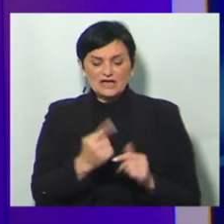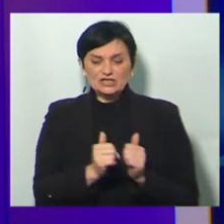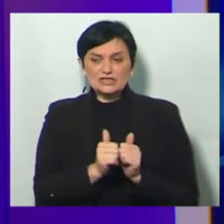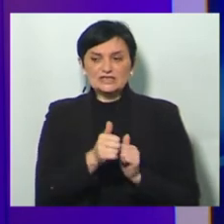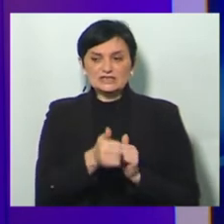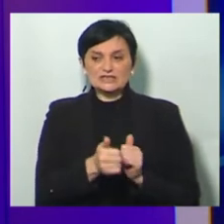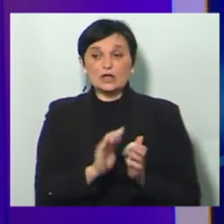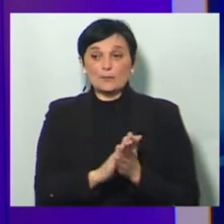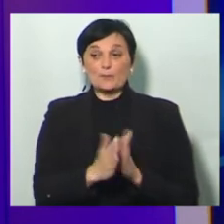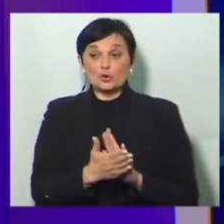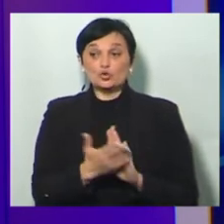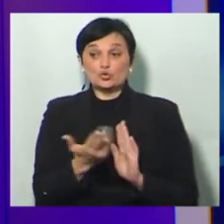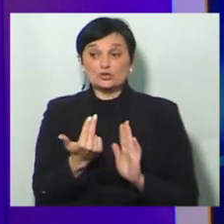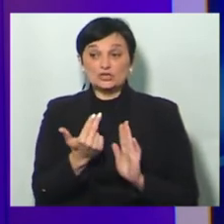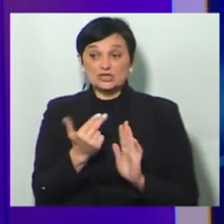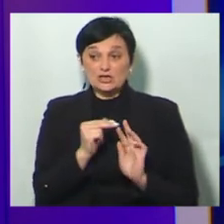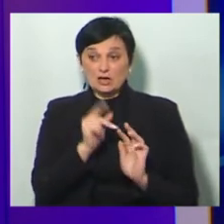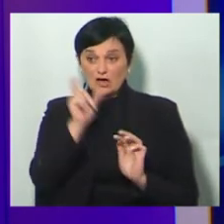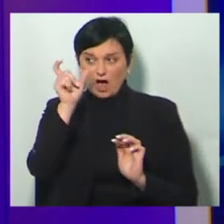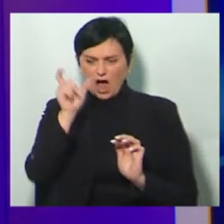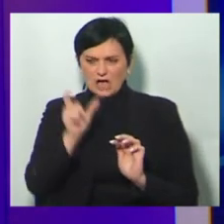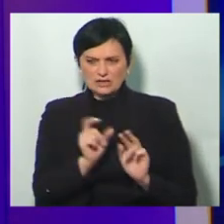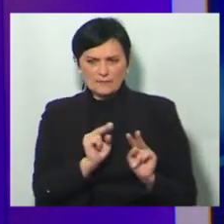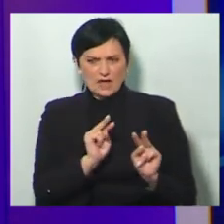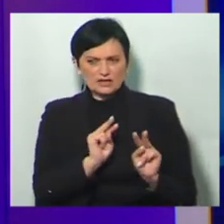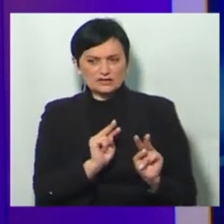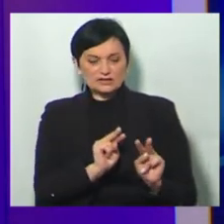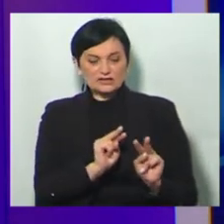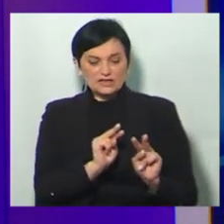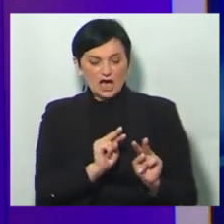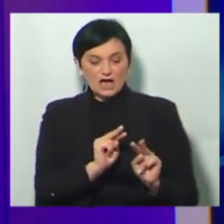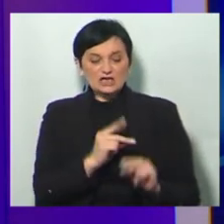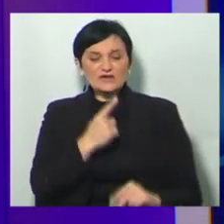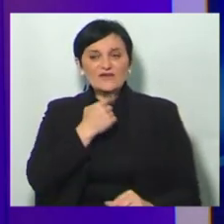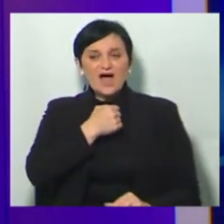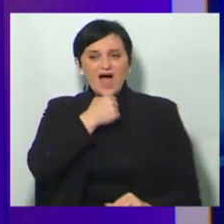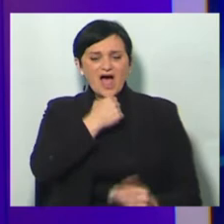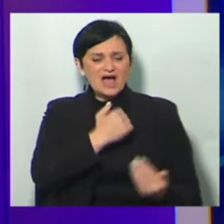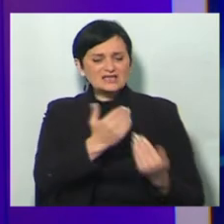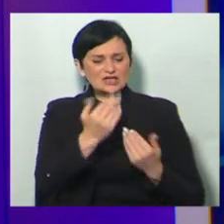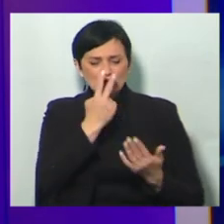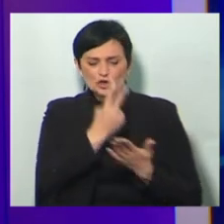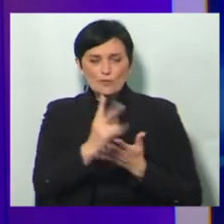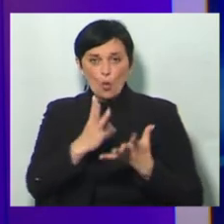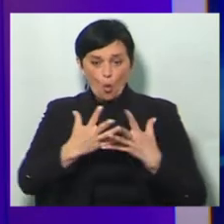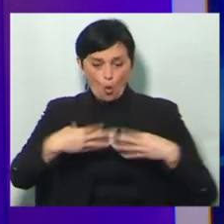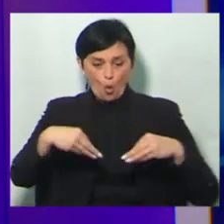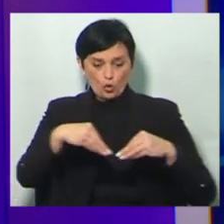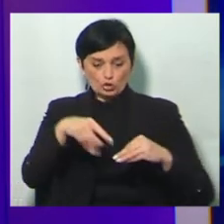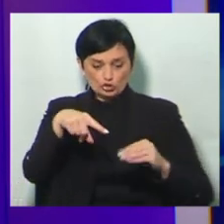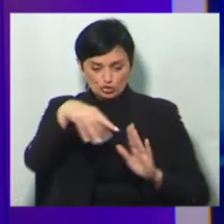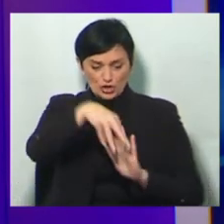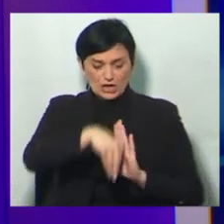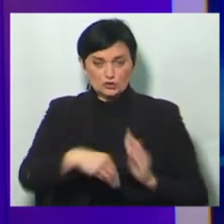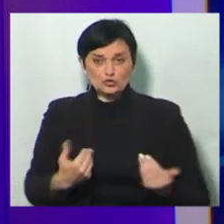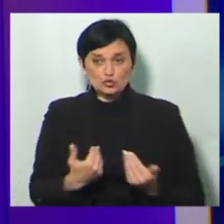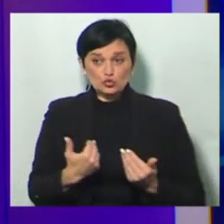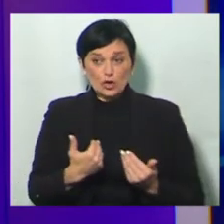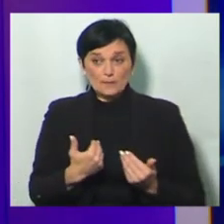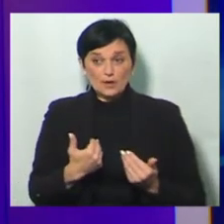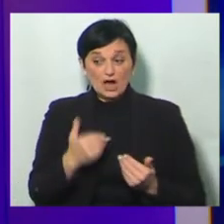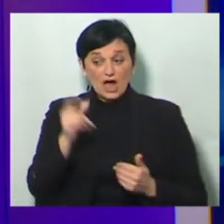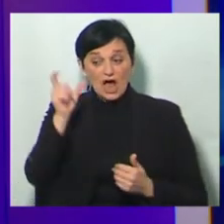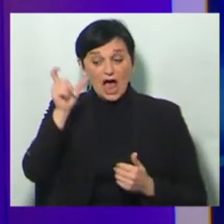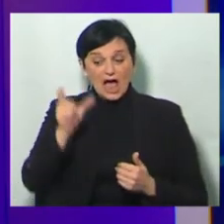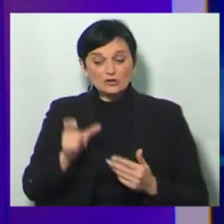წინაპირობა. დიახ, როდესაც დააკვირდნენ ადამიანებს, რომლებიც ასაკის მიუხედავად ცხოვრობდნენ ოჯახში და ადამიანებს, რომლებიც